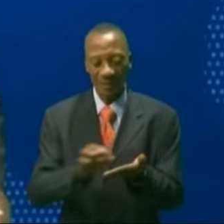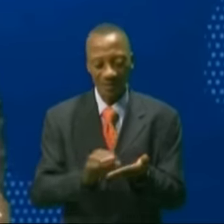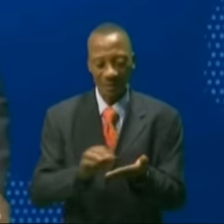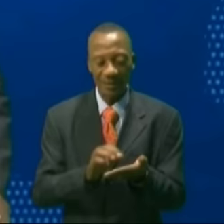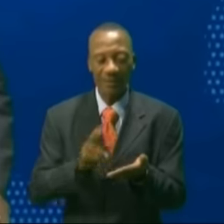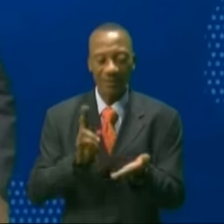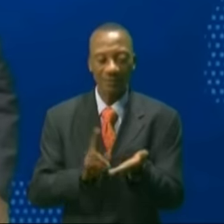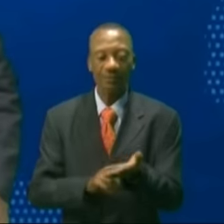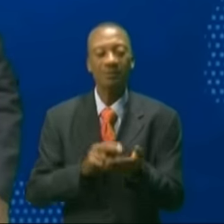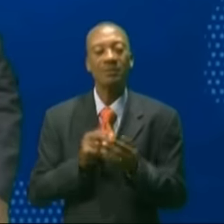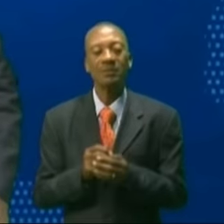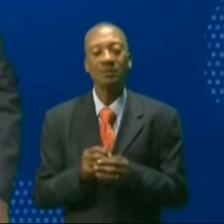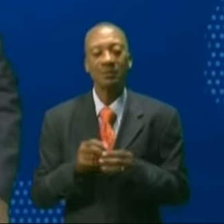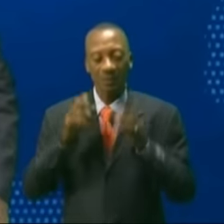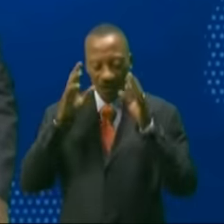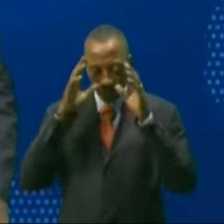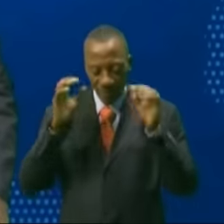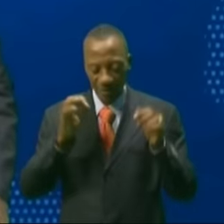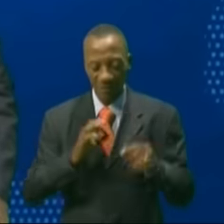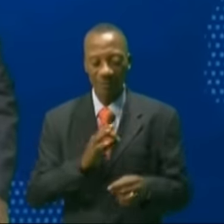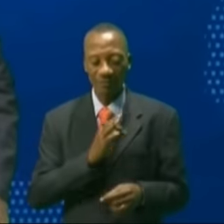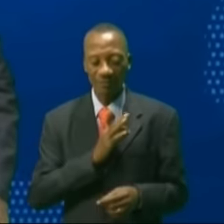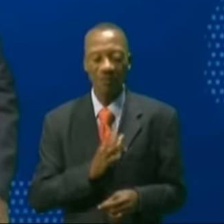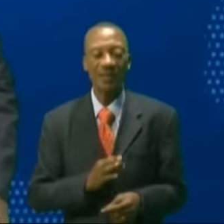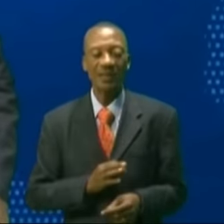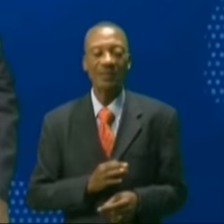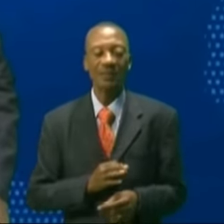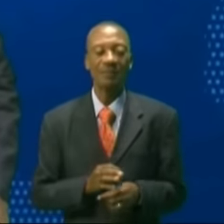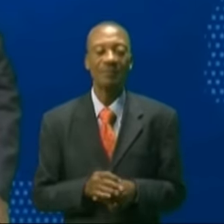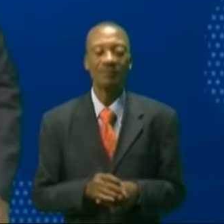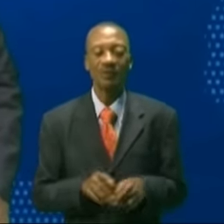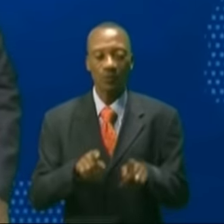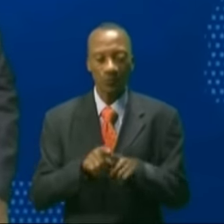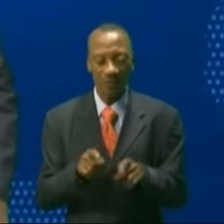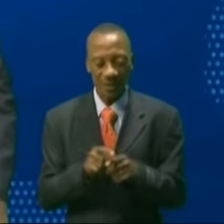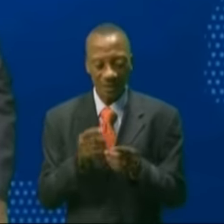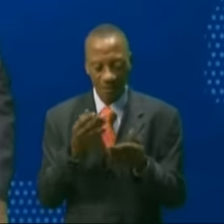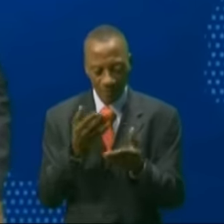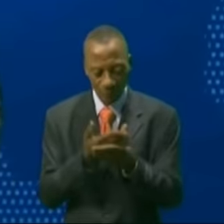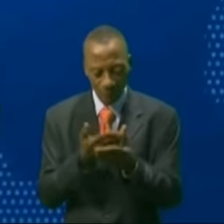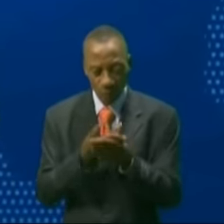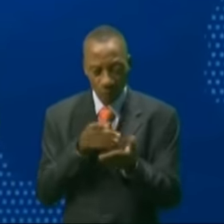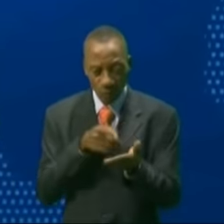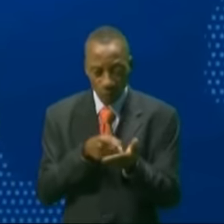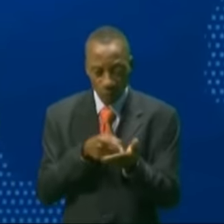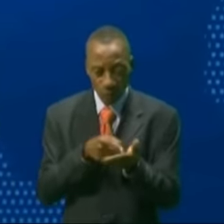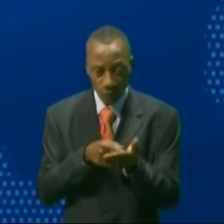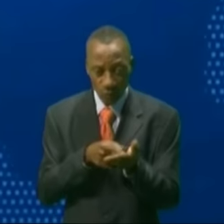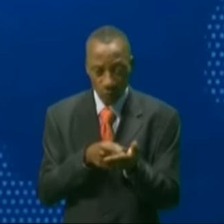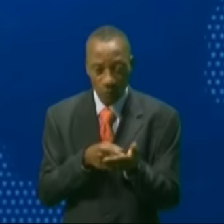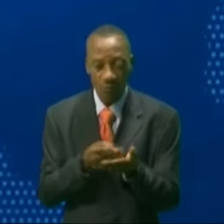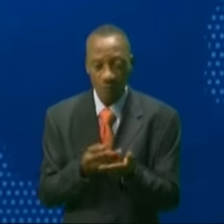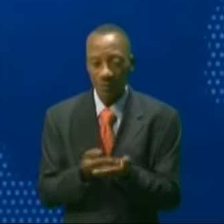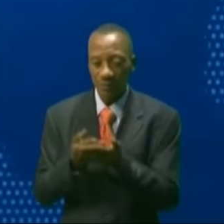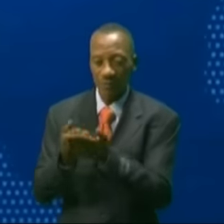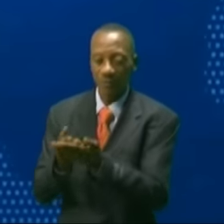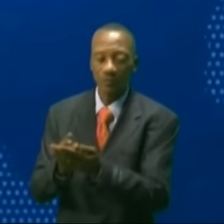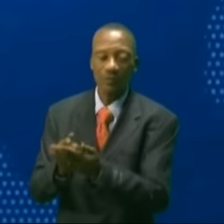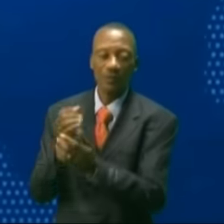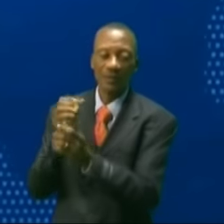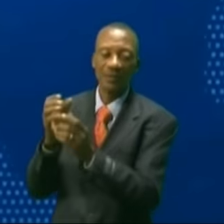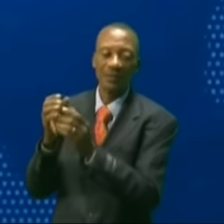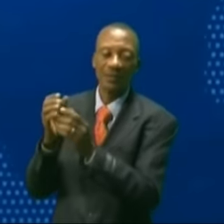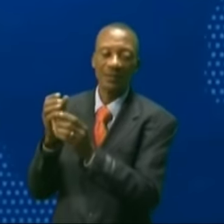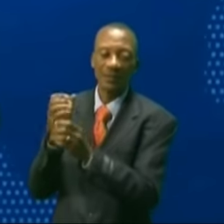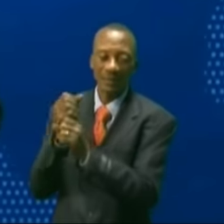Kinshasa, le 20 juin 2024, Félix-Antoine Tshisekedi Tshilombo, Judith Suminwa Tuluka, première